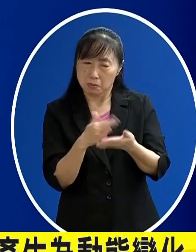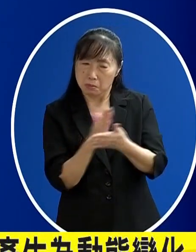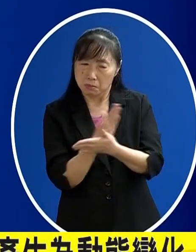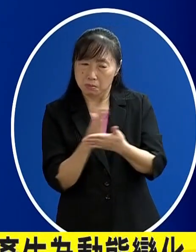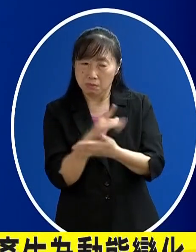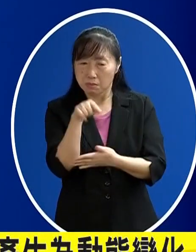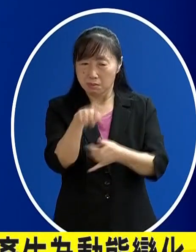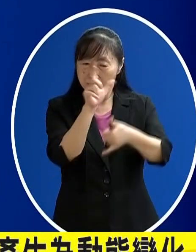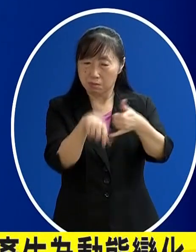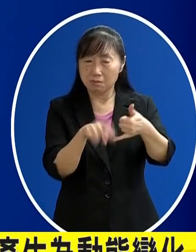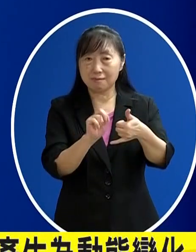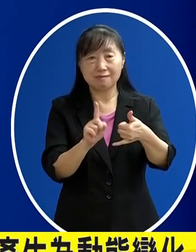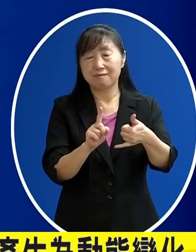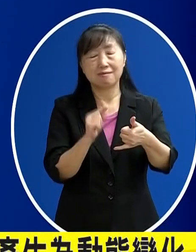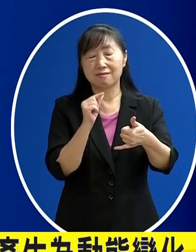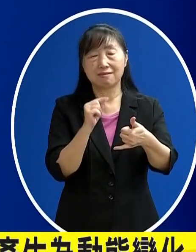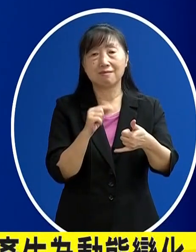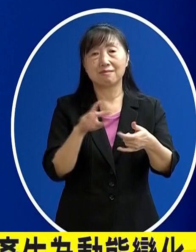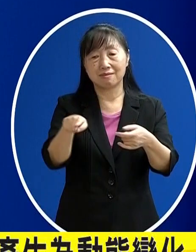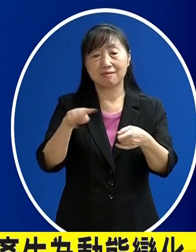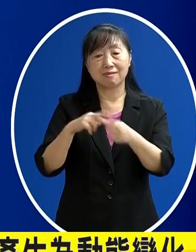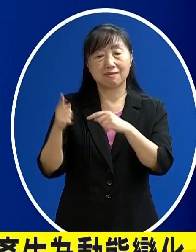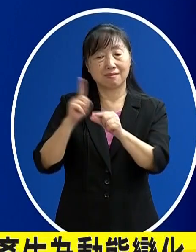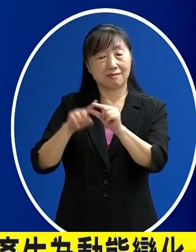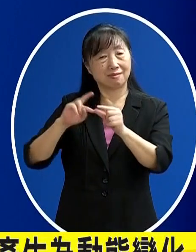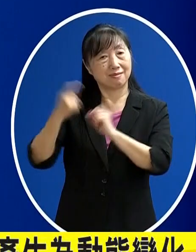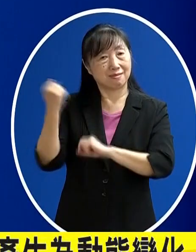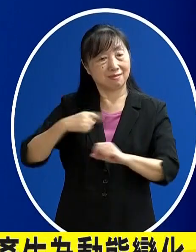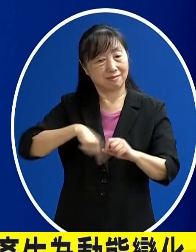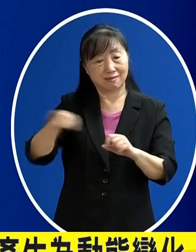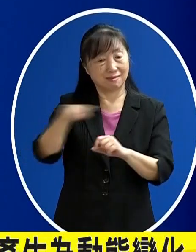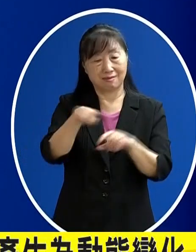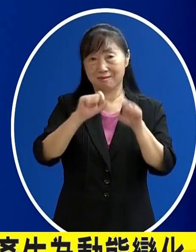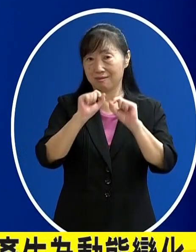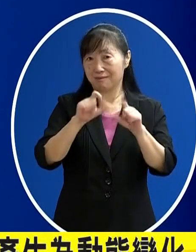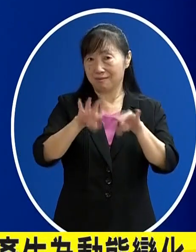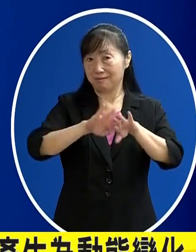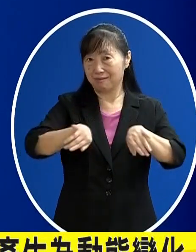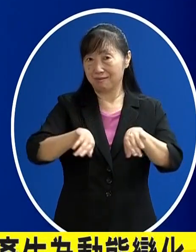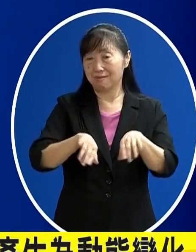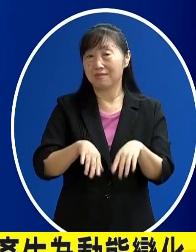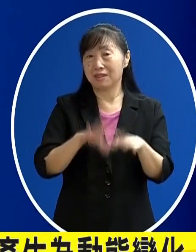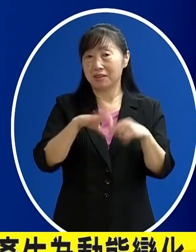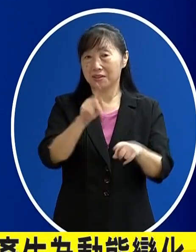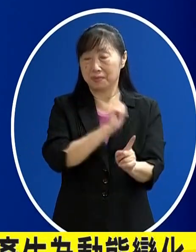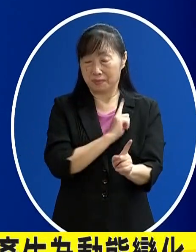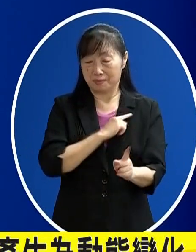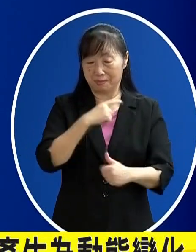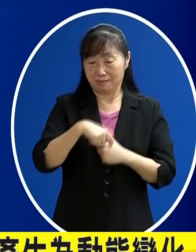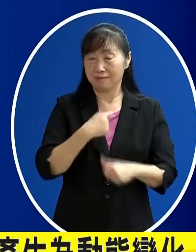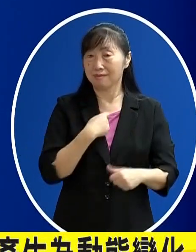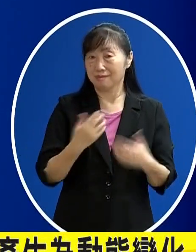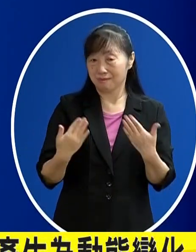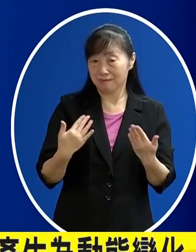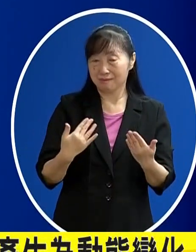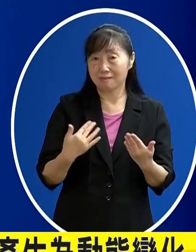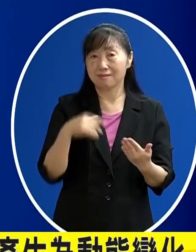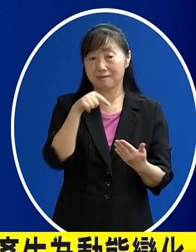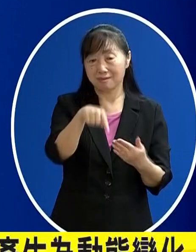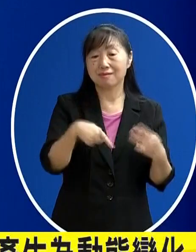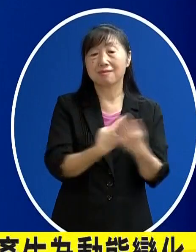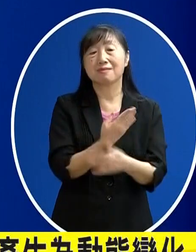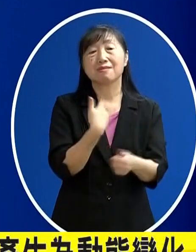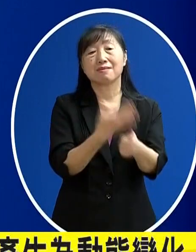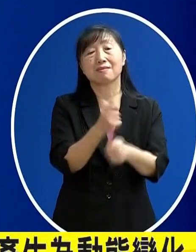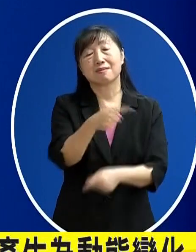考，但它并不等同于这个综合抗体，所以这些数字都是稍微要心中有一个想法，就是说这个只是纯粹供